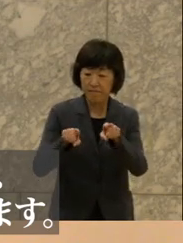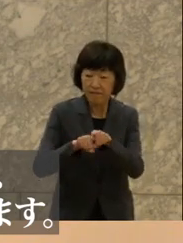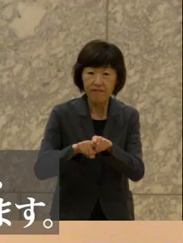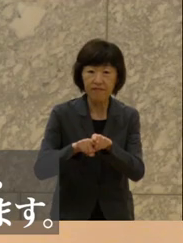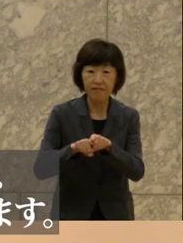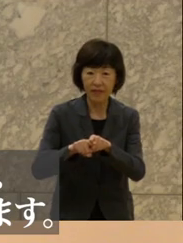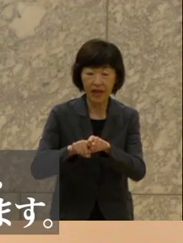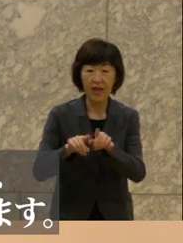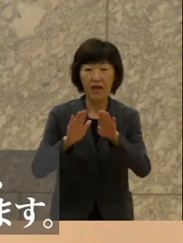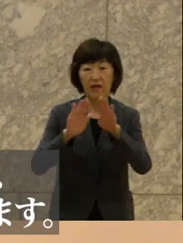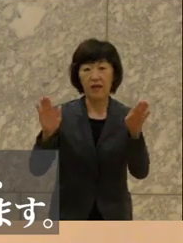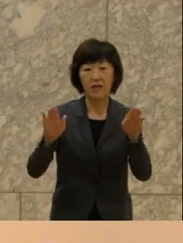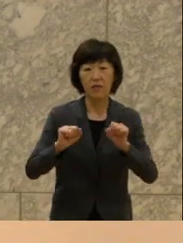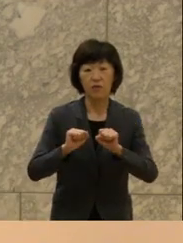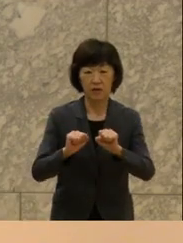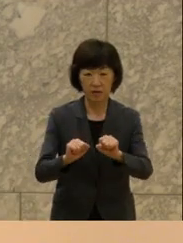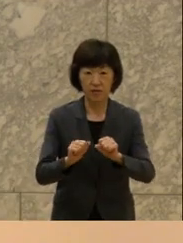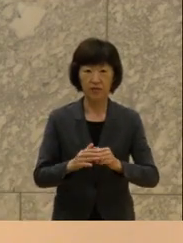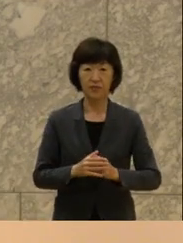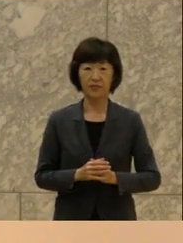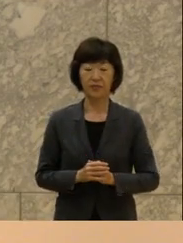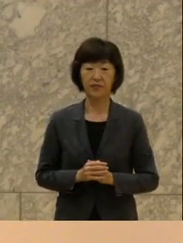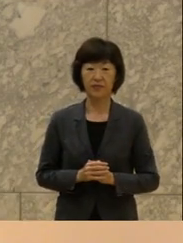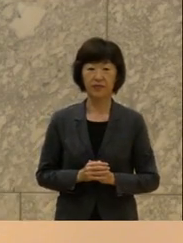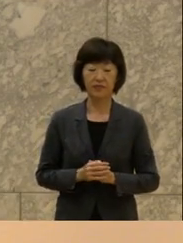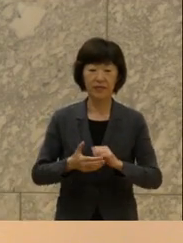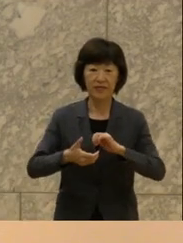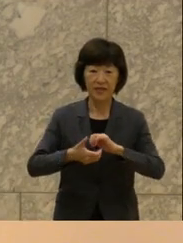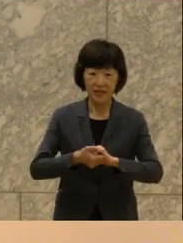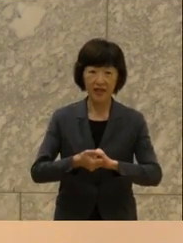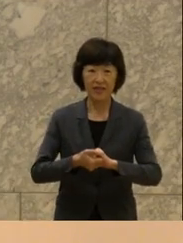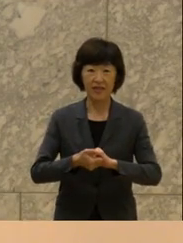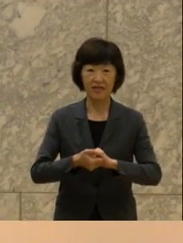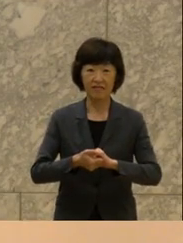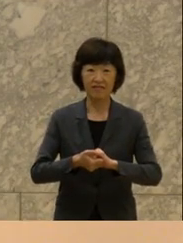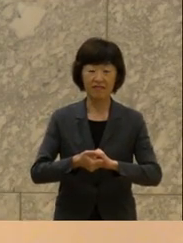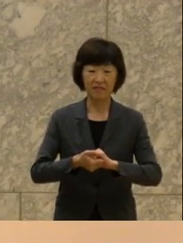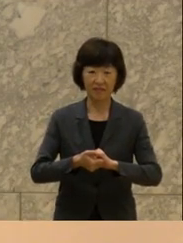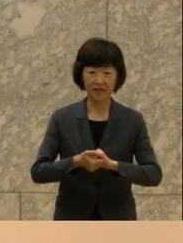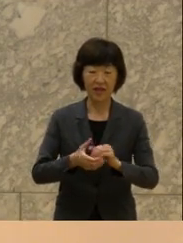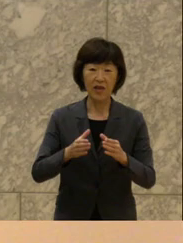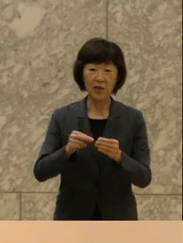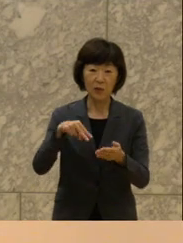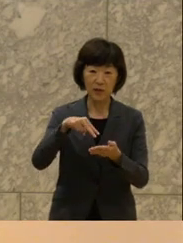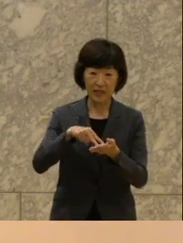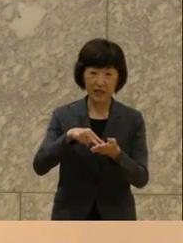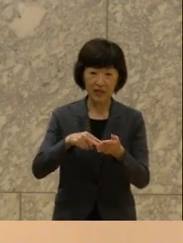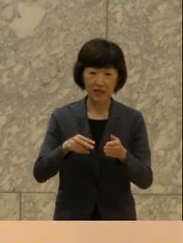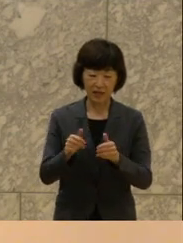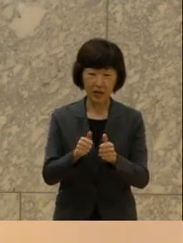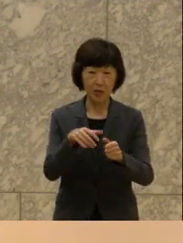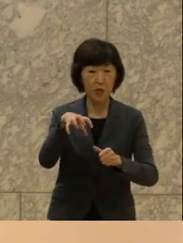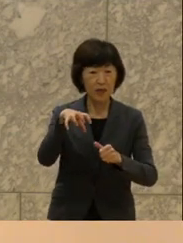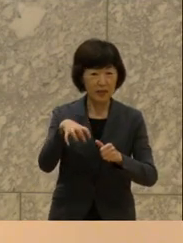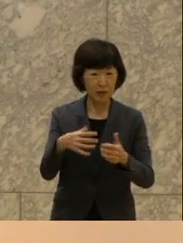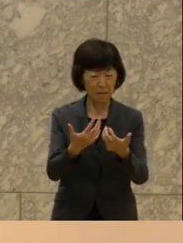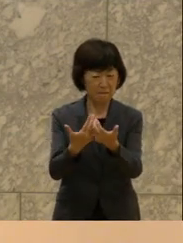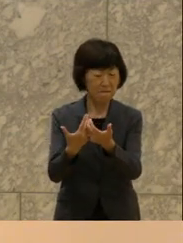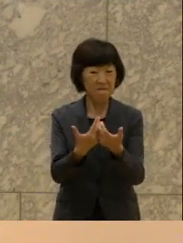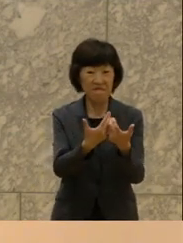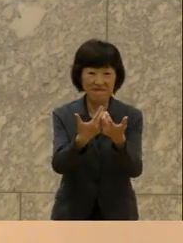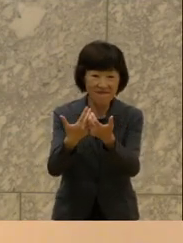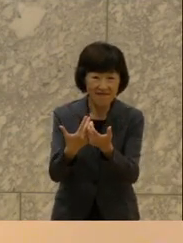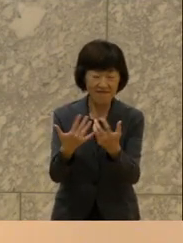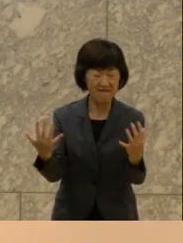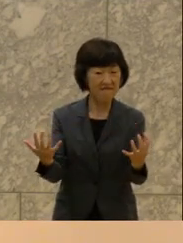開催することとなりますぜひとも今度は国立競技場満員にして世界